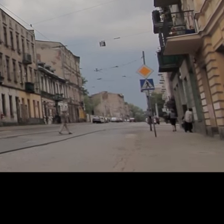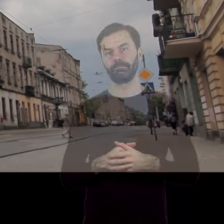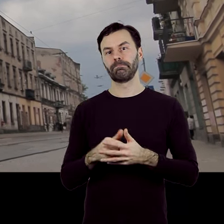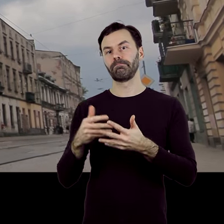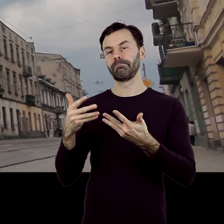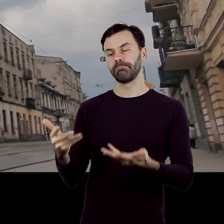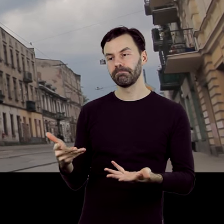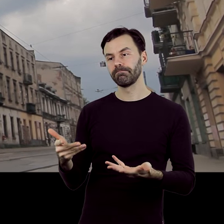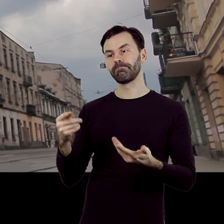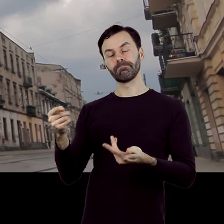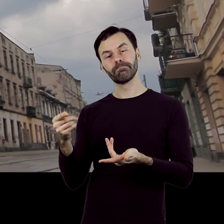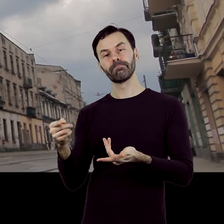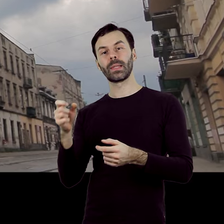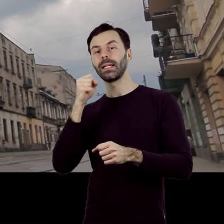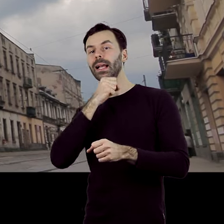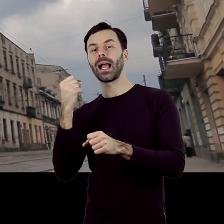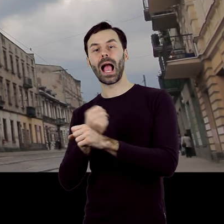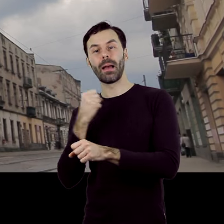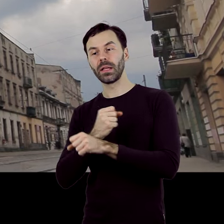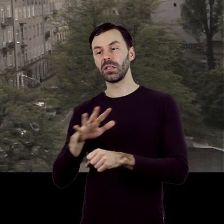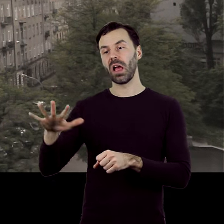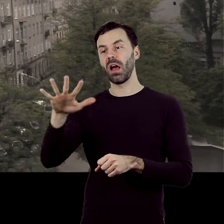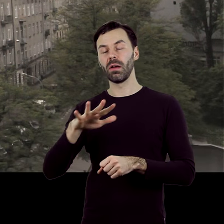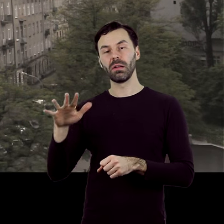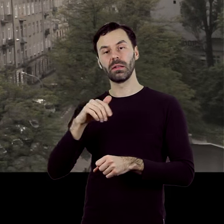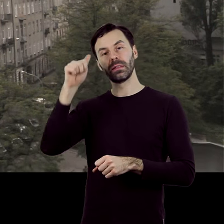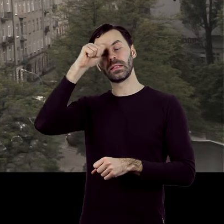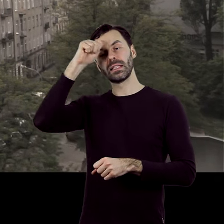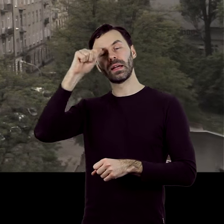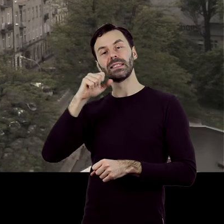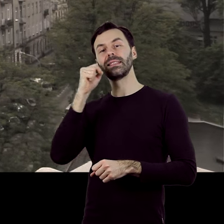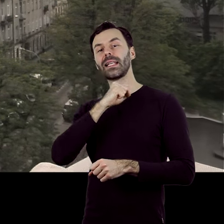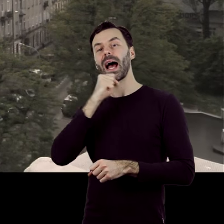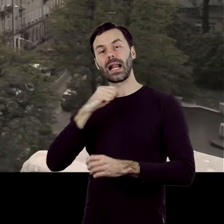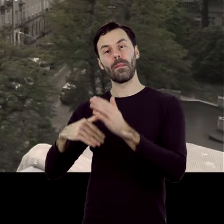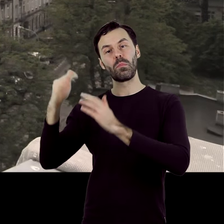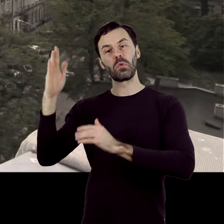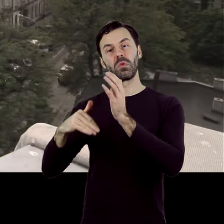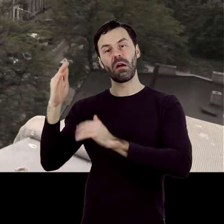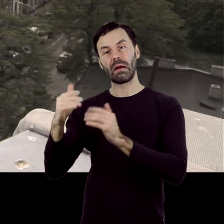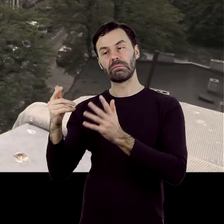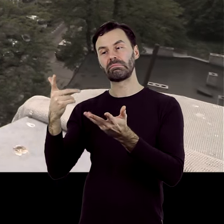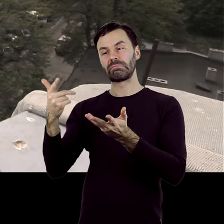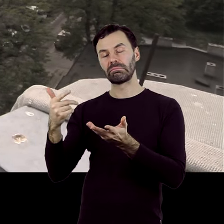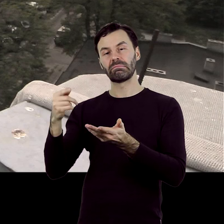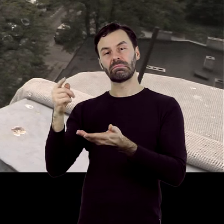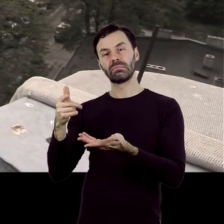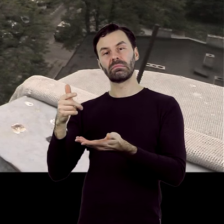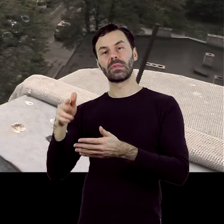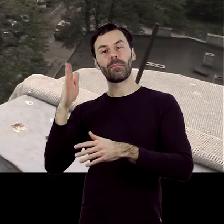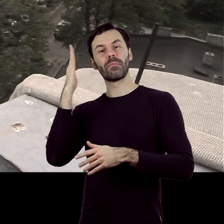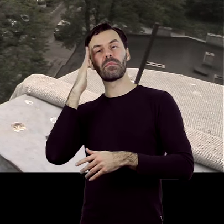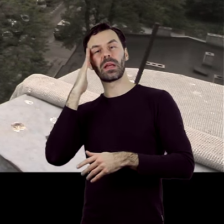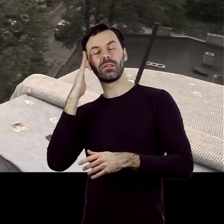Następuje negatywna selekcja. Łódzkie, tak zwane stare budownictwo, staje się w coraz większym stopniu miejscem zamieszkania